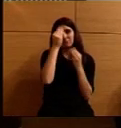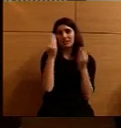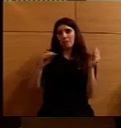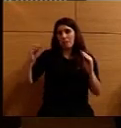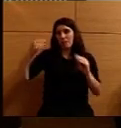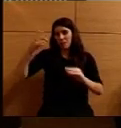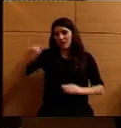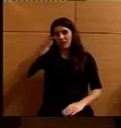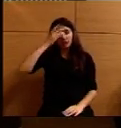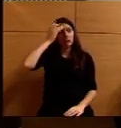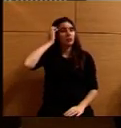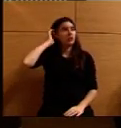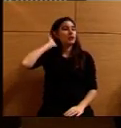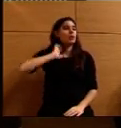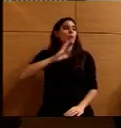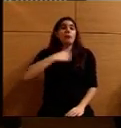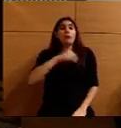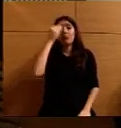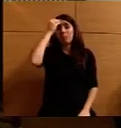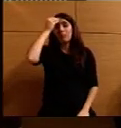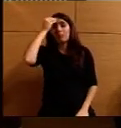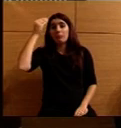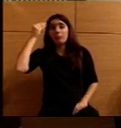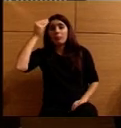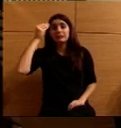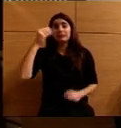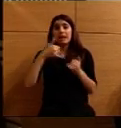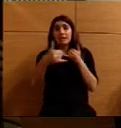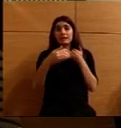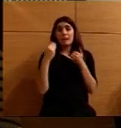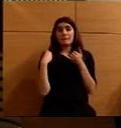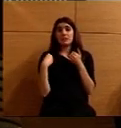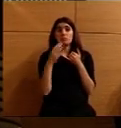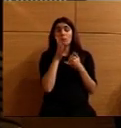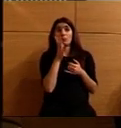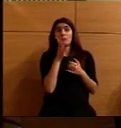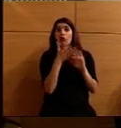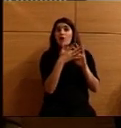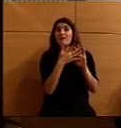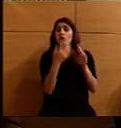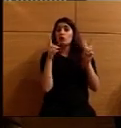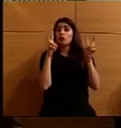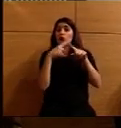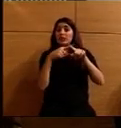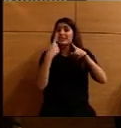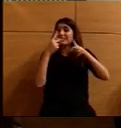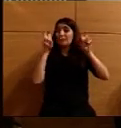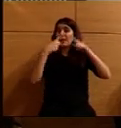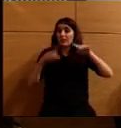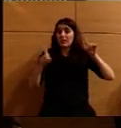tema, però bueno, a lo millor pensem que estem en una mateixa línia, però no estem parlant, perquè el fons de contingència de la Diputació està per